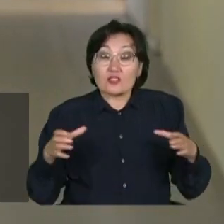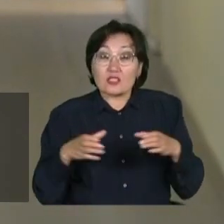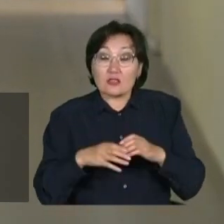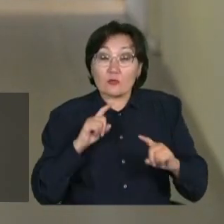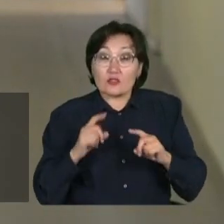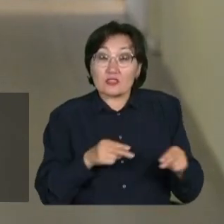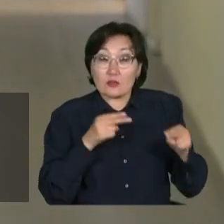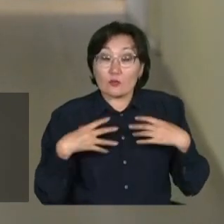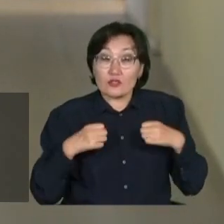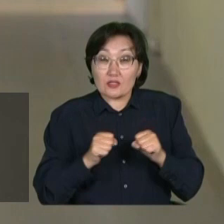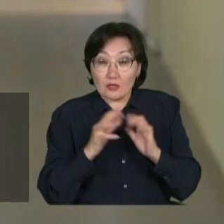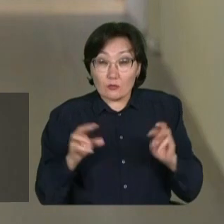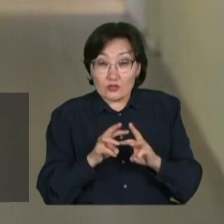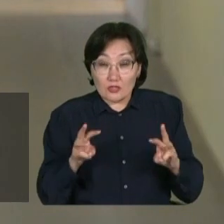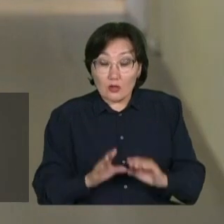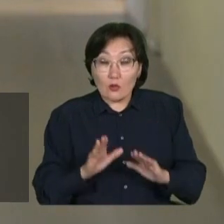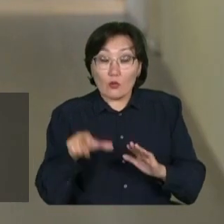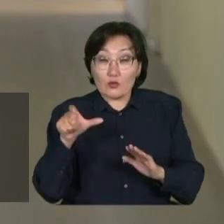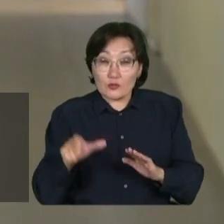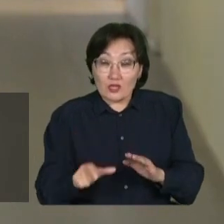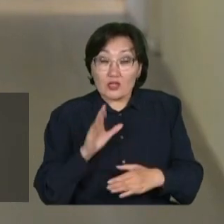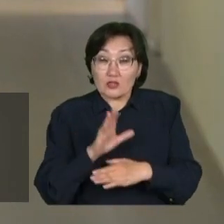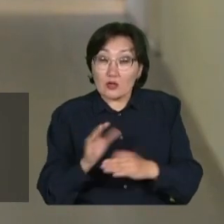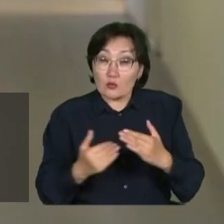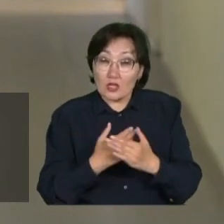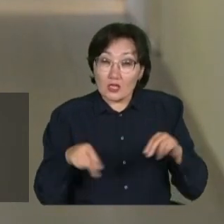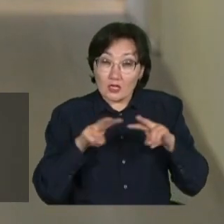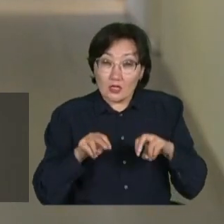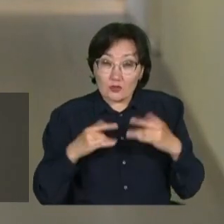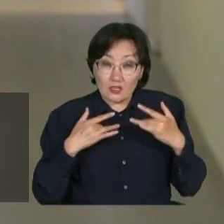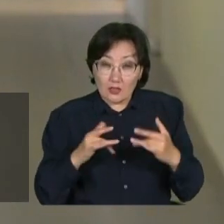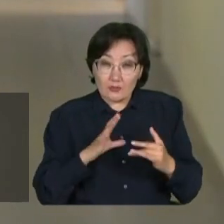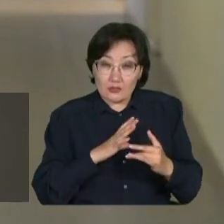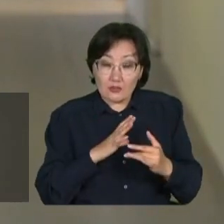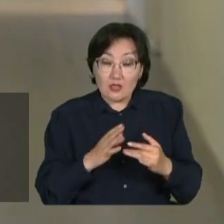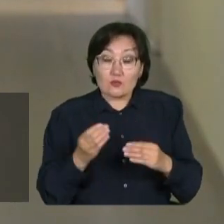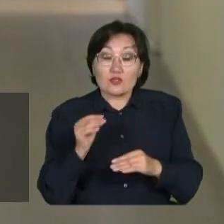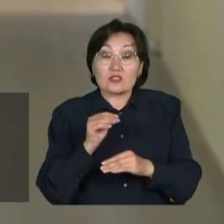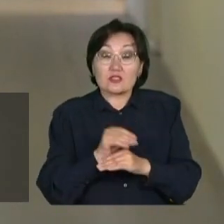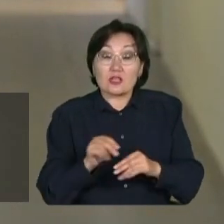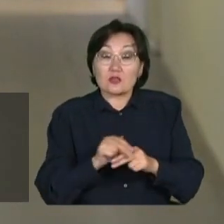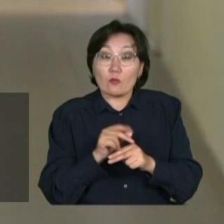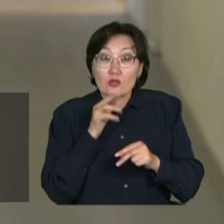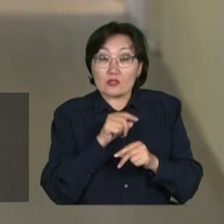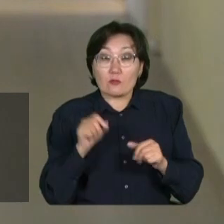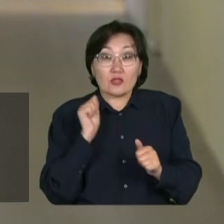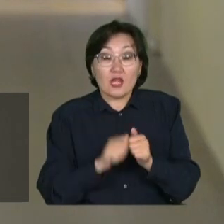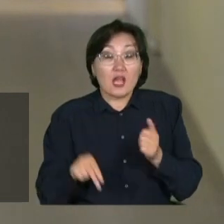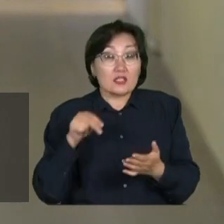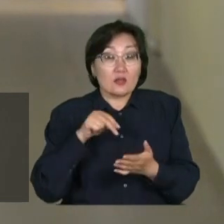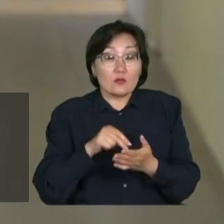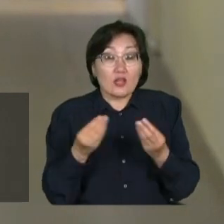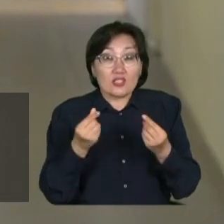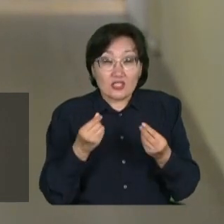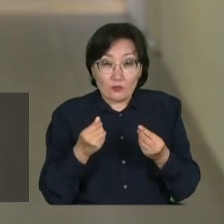келген денсаулық сақтау министрінің орынбасарынан бұйрықты қайта қарауды талап етті. Мұнымен қоса емдеу кезіндегі әр тарифті